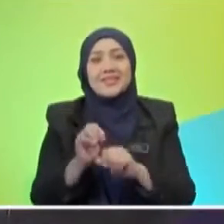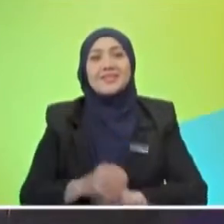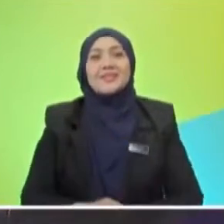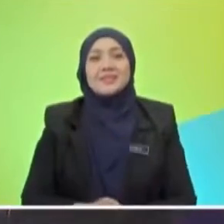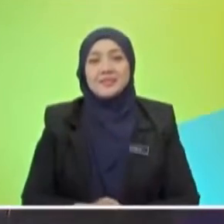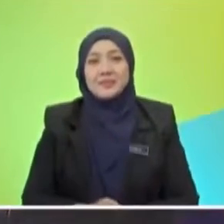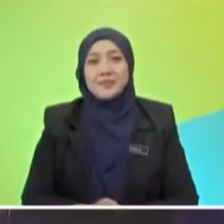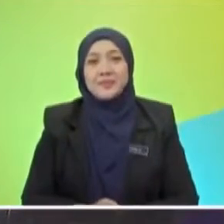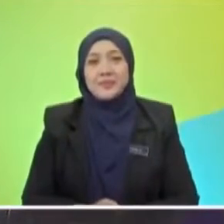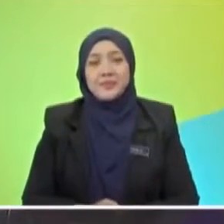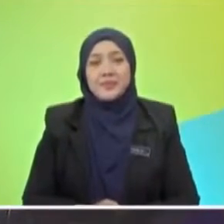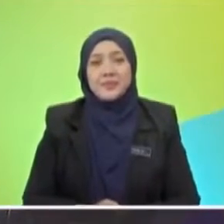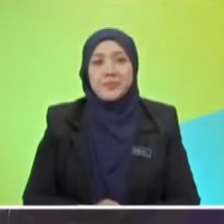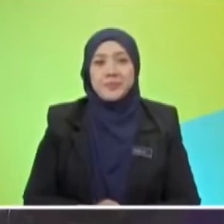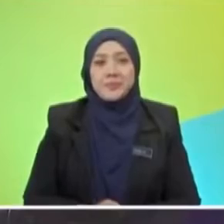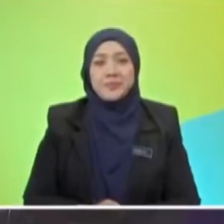nyanyi.